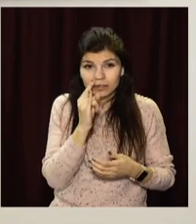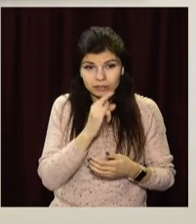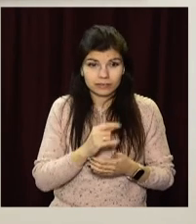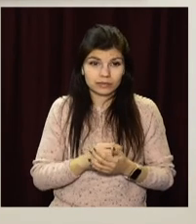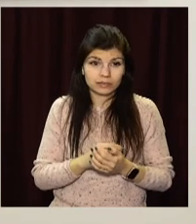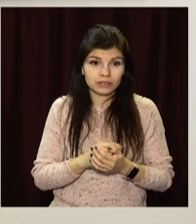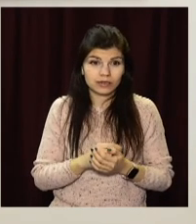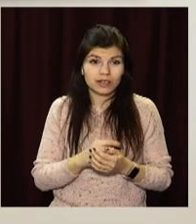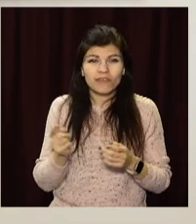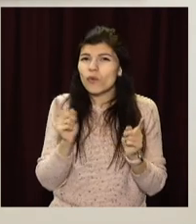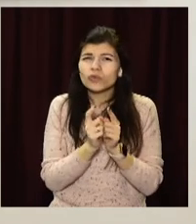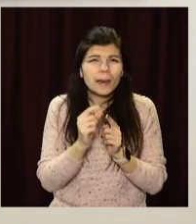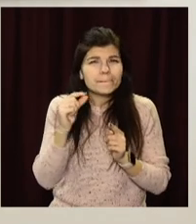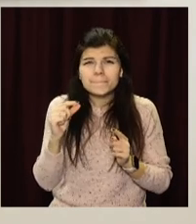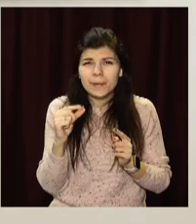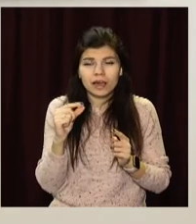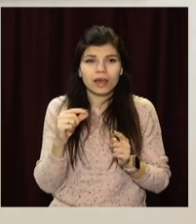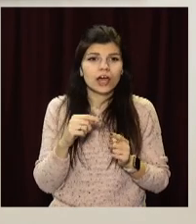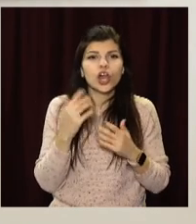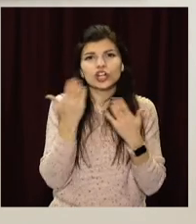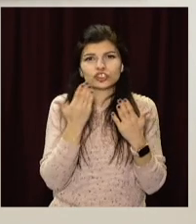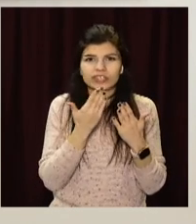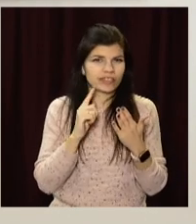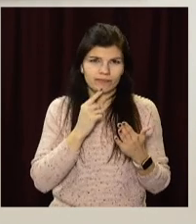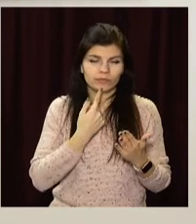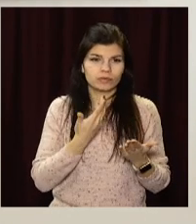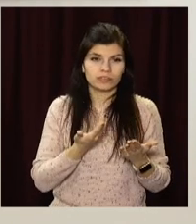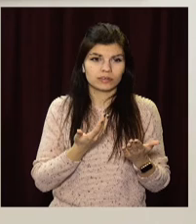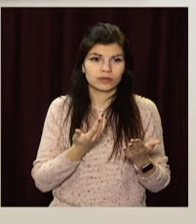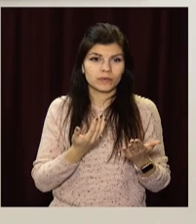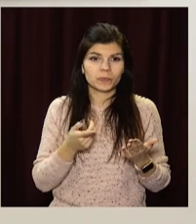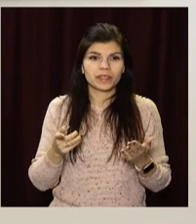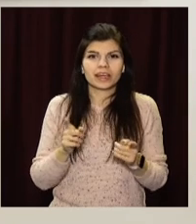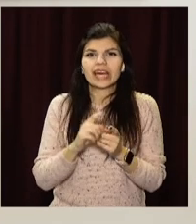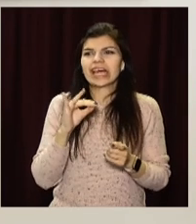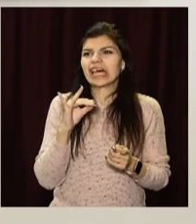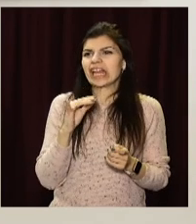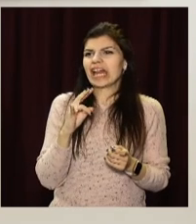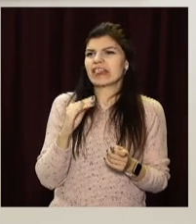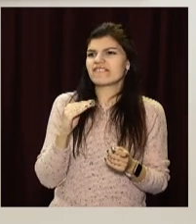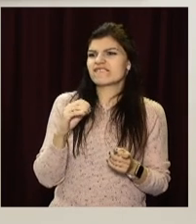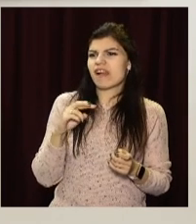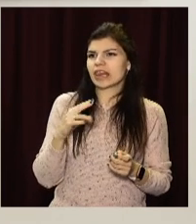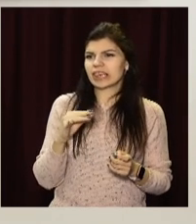справжніх. І вони такі маленькі, нечитабельні, і там якісь інфантильні такі цитати,